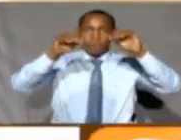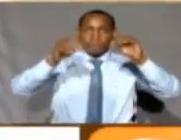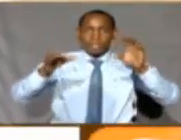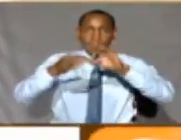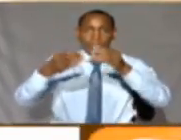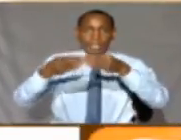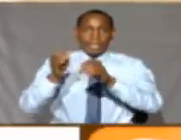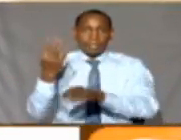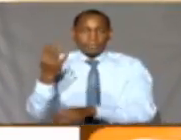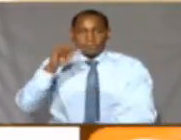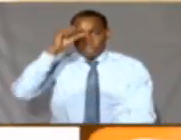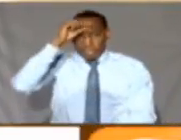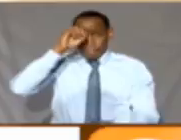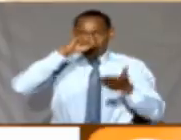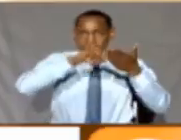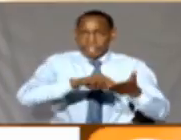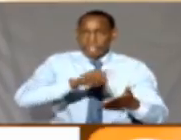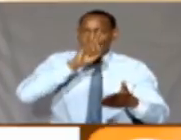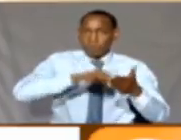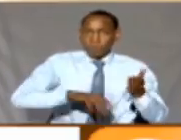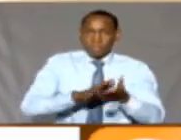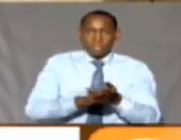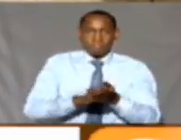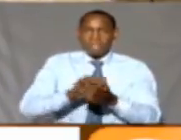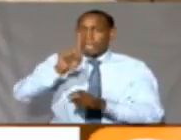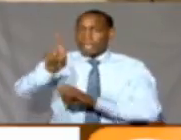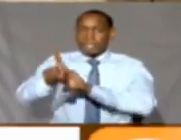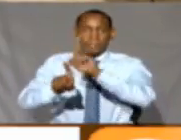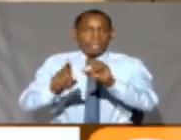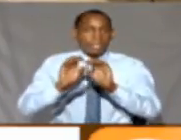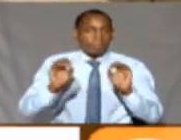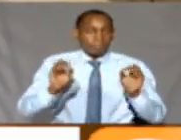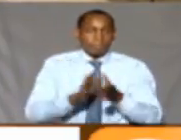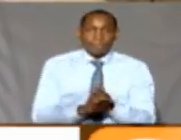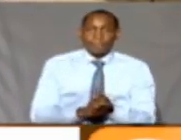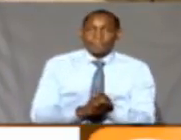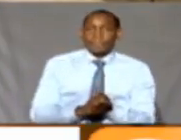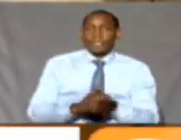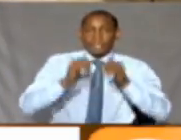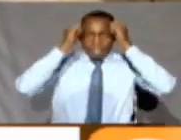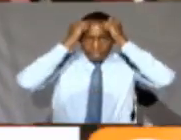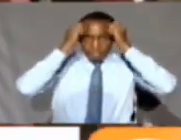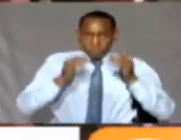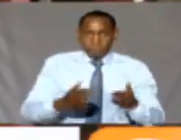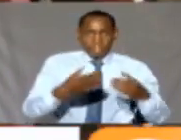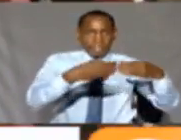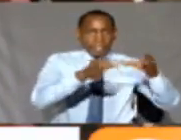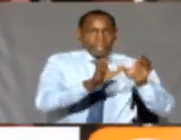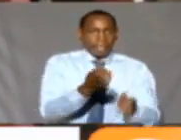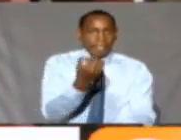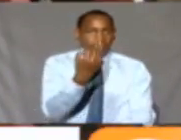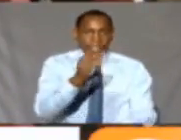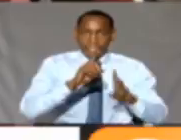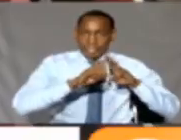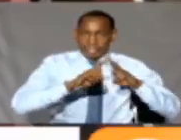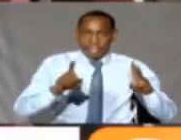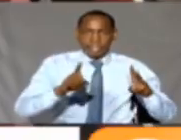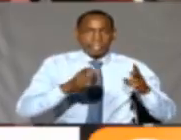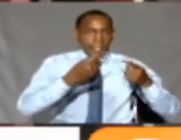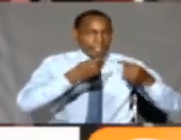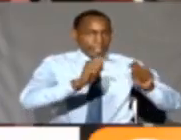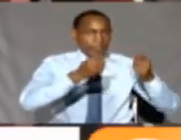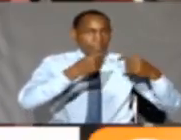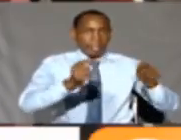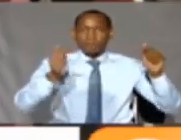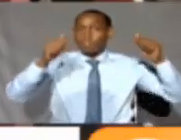mwakani, serikali inashikilia zoezi hili si mtihani. Na huku wanafunzi katika darasa la tatu waking'oa nanga majaribio hayo